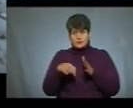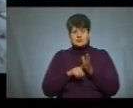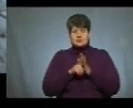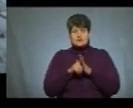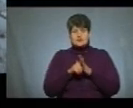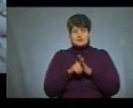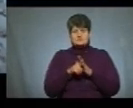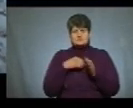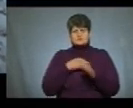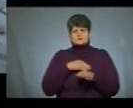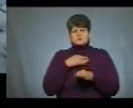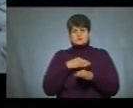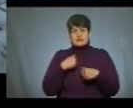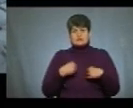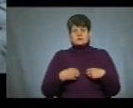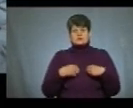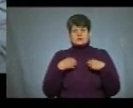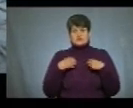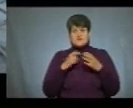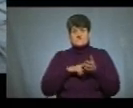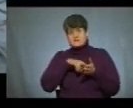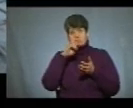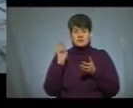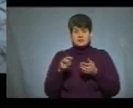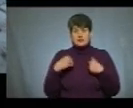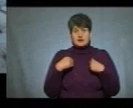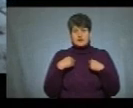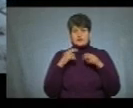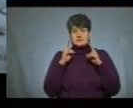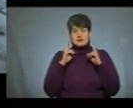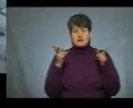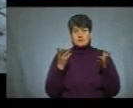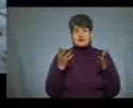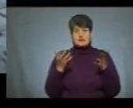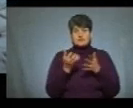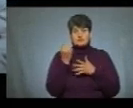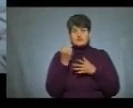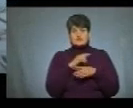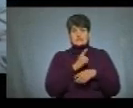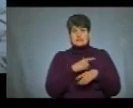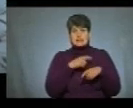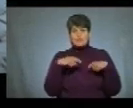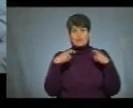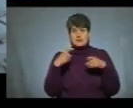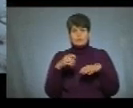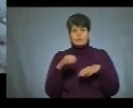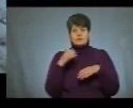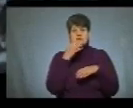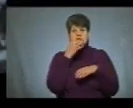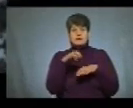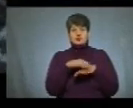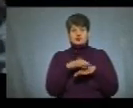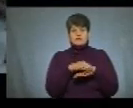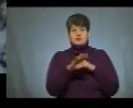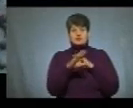храпіти. Настрашився, вискочив, я не знаю, де я знайшов сили і цього. Побіг, сказав дружині, щоб викликала швидку.